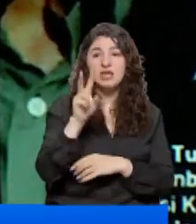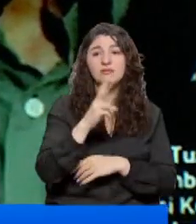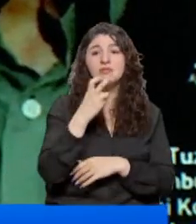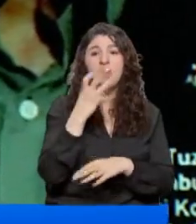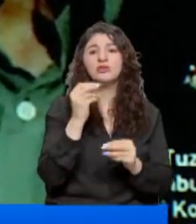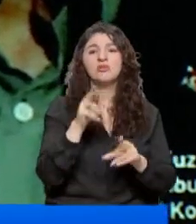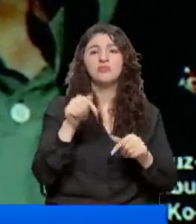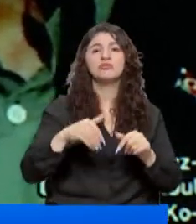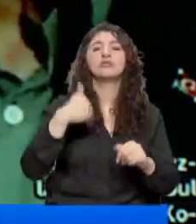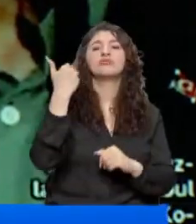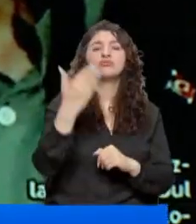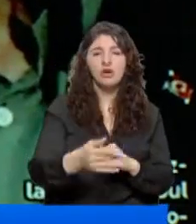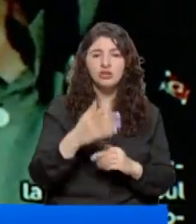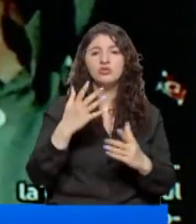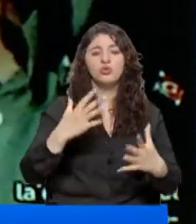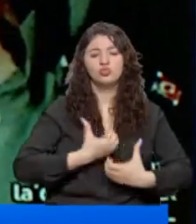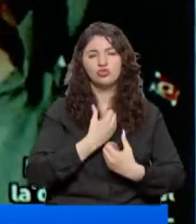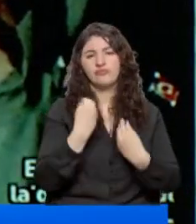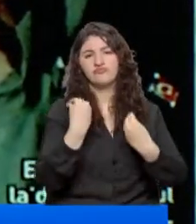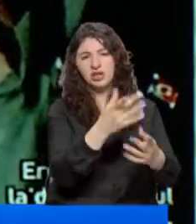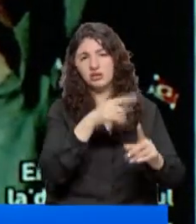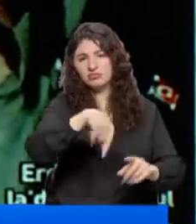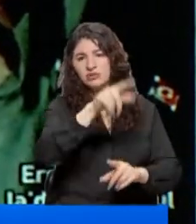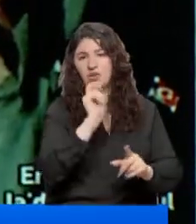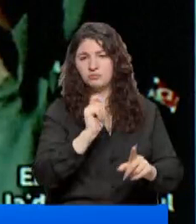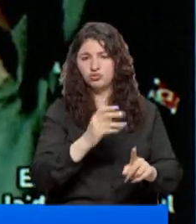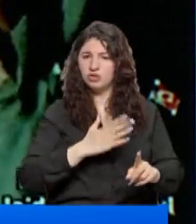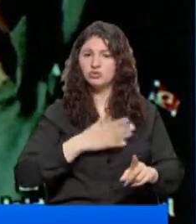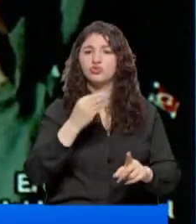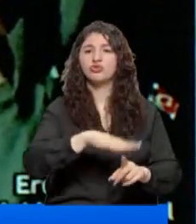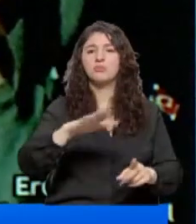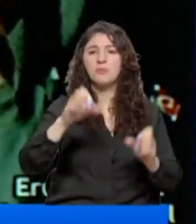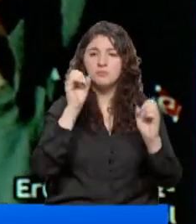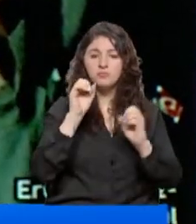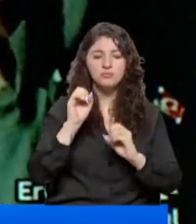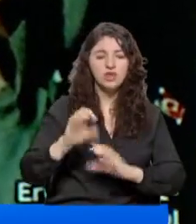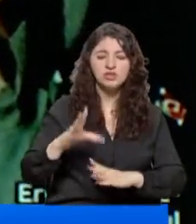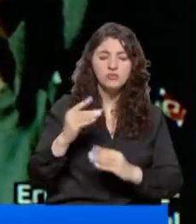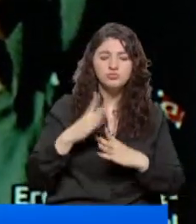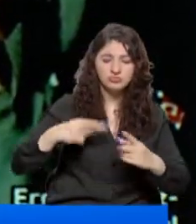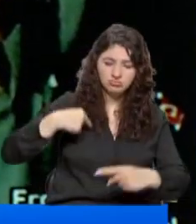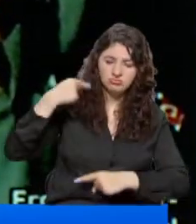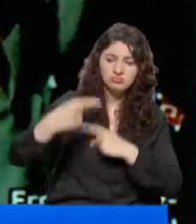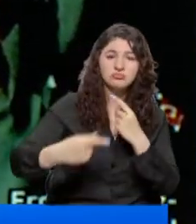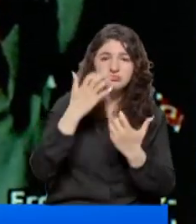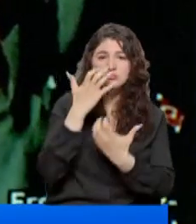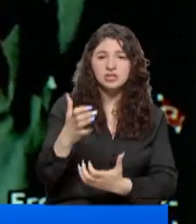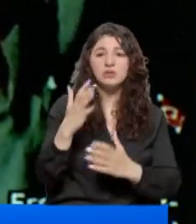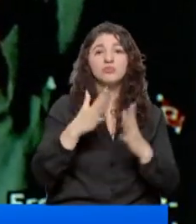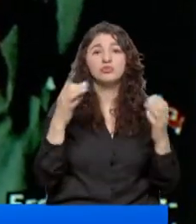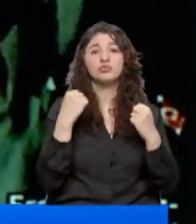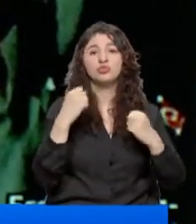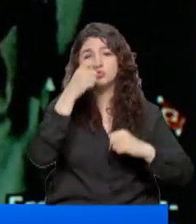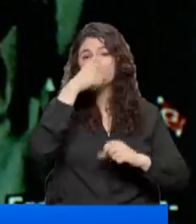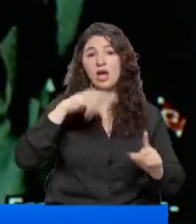20 yıldır olduğu gibi bundan sonra da hüsrana uğratmaya devam edeceğiz çocuklarımıza bırakacağımız en büyük miras büyük ve